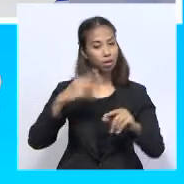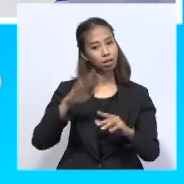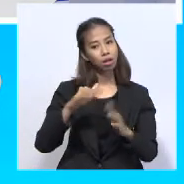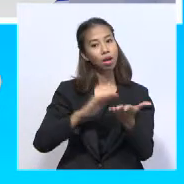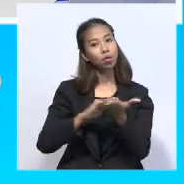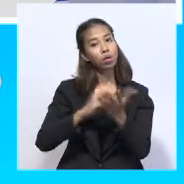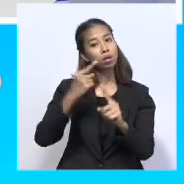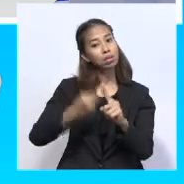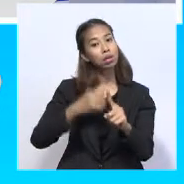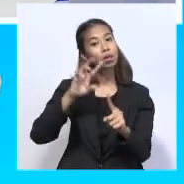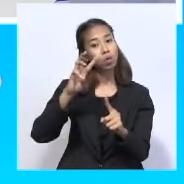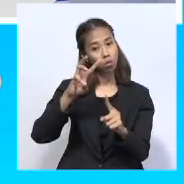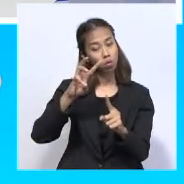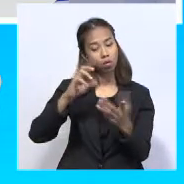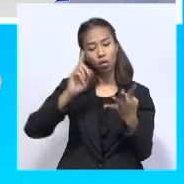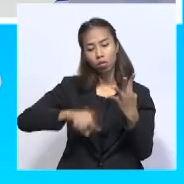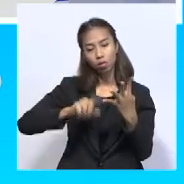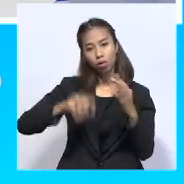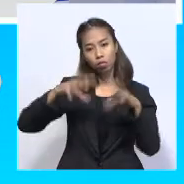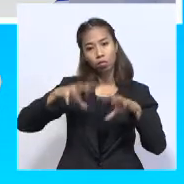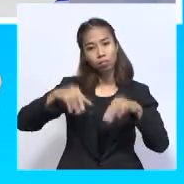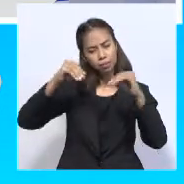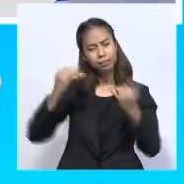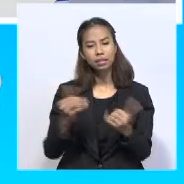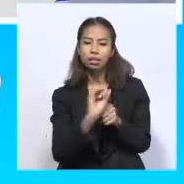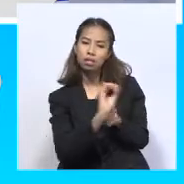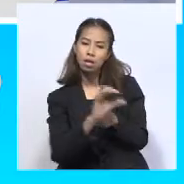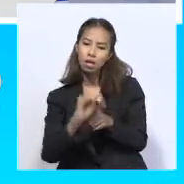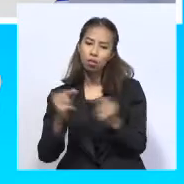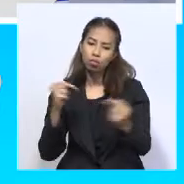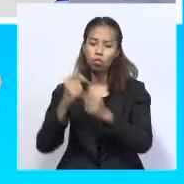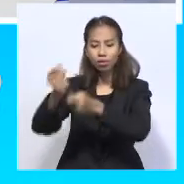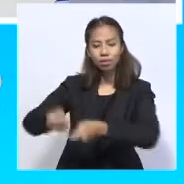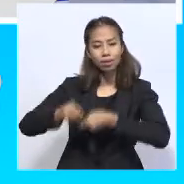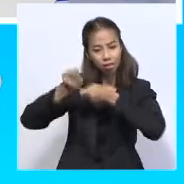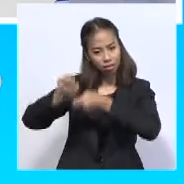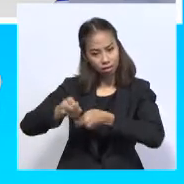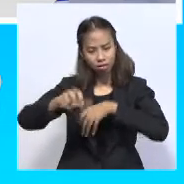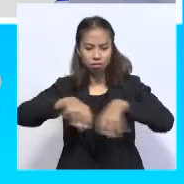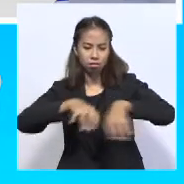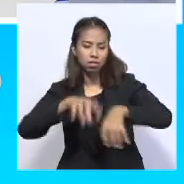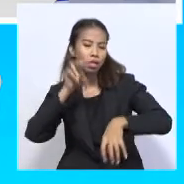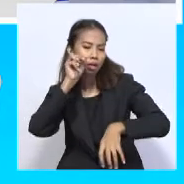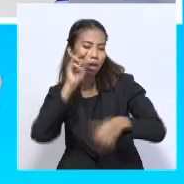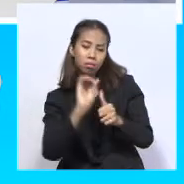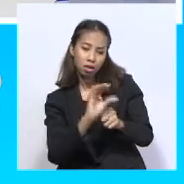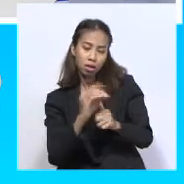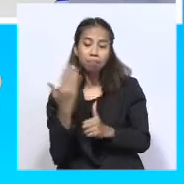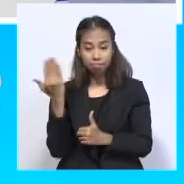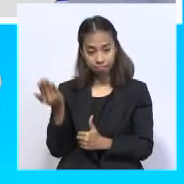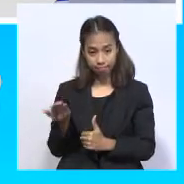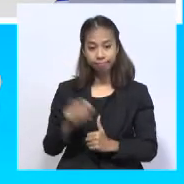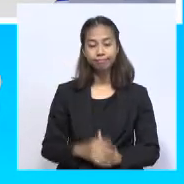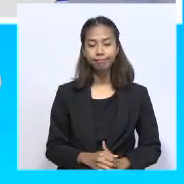รกฎาคมสิงหาคมกันยายนเดี๋ยวฝนก็จะน้อยมีคำแนะนำอะไรฝากไปถึงพี่น้องเกษตรกรที่จะต้องบริหารจัดการน้ำในช่วงนี้หน่อยไหมค